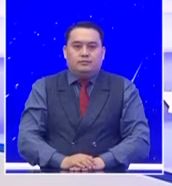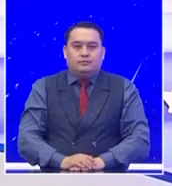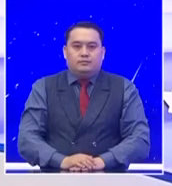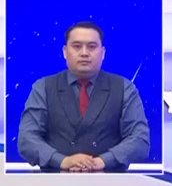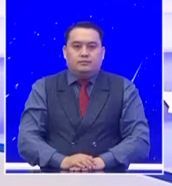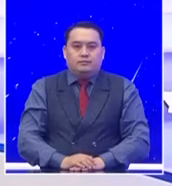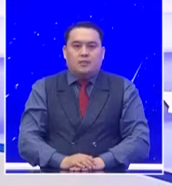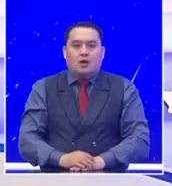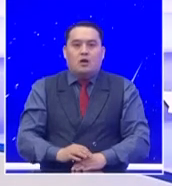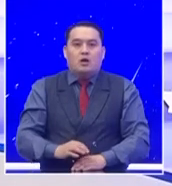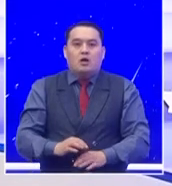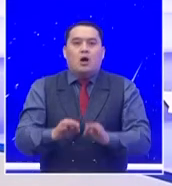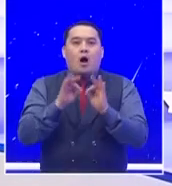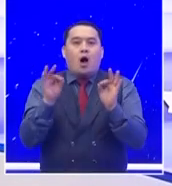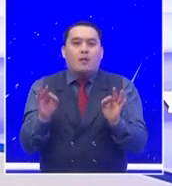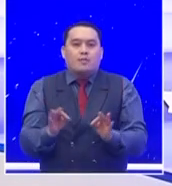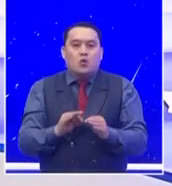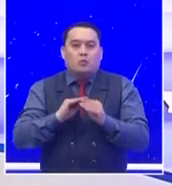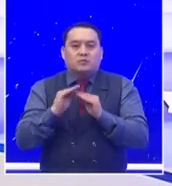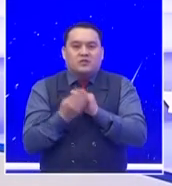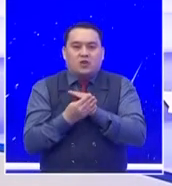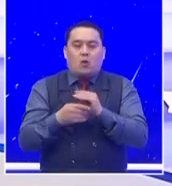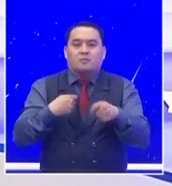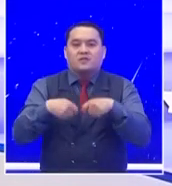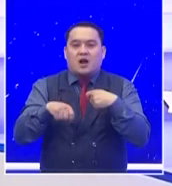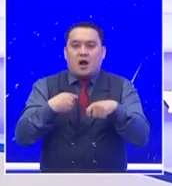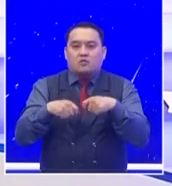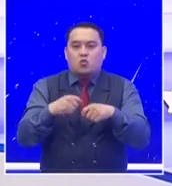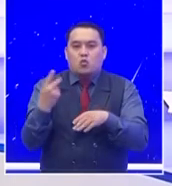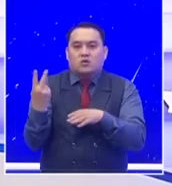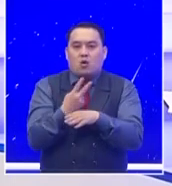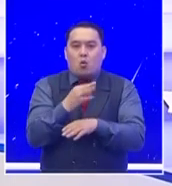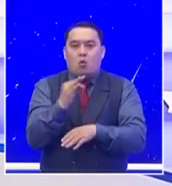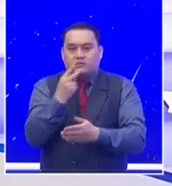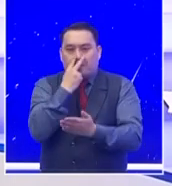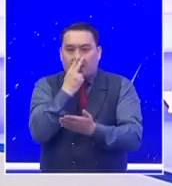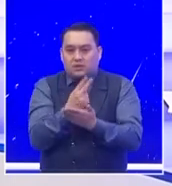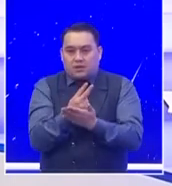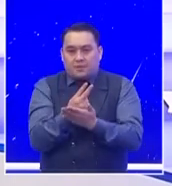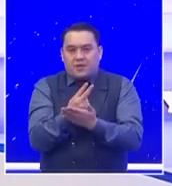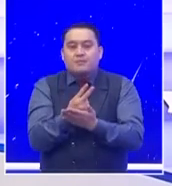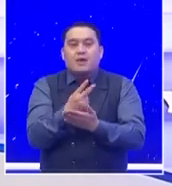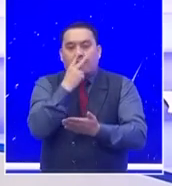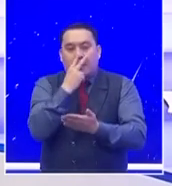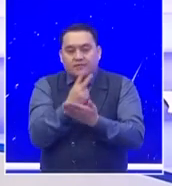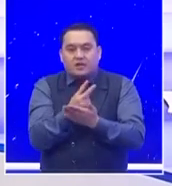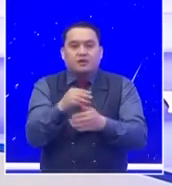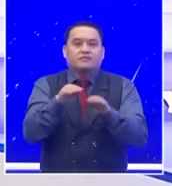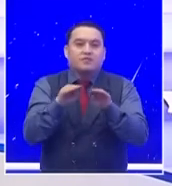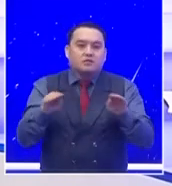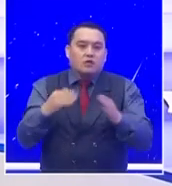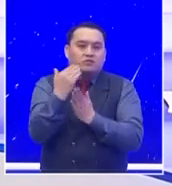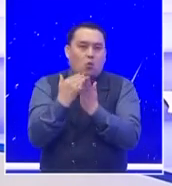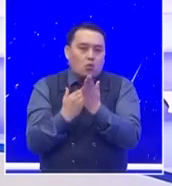объем теневого рынка легкая промышленность и в два раза превышает официальные показатели по официальной статистике в стране